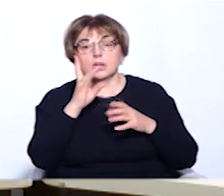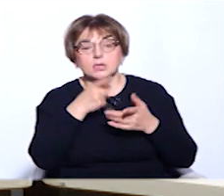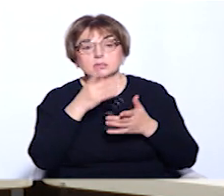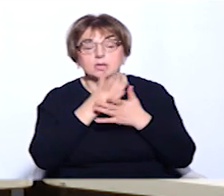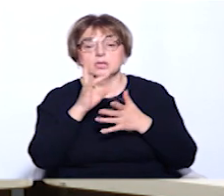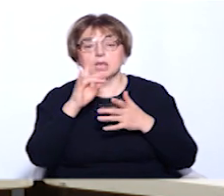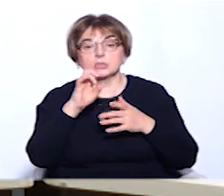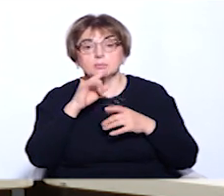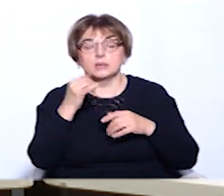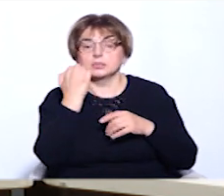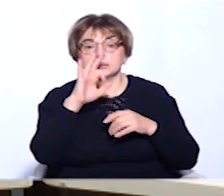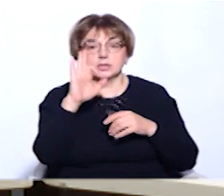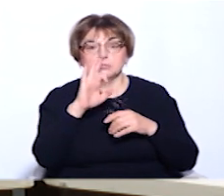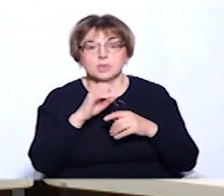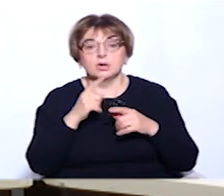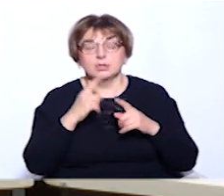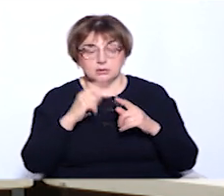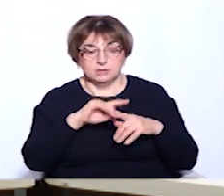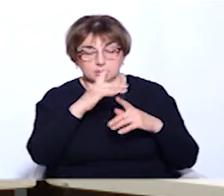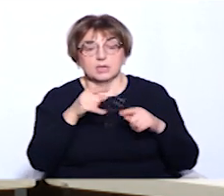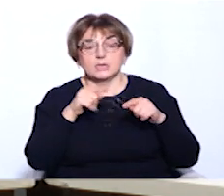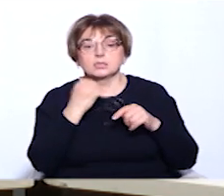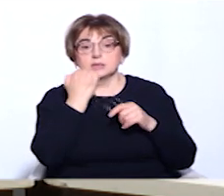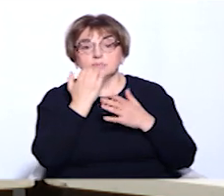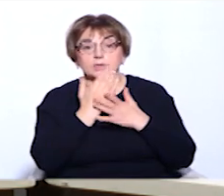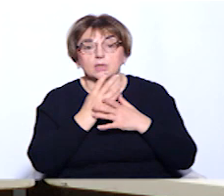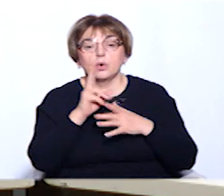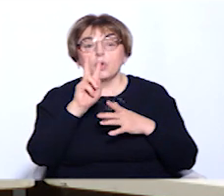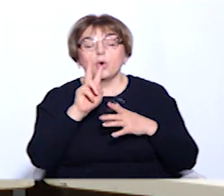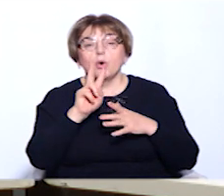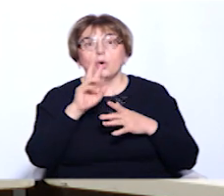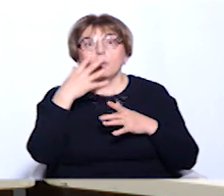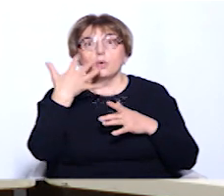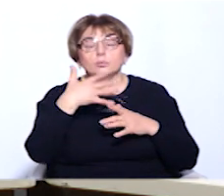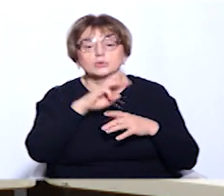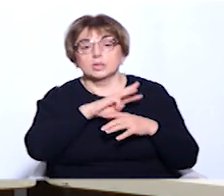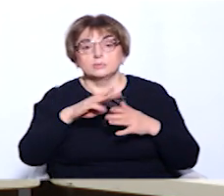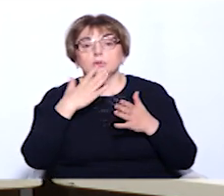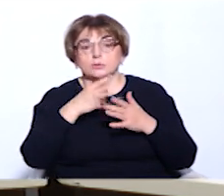ნაწილი ნივთიერებებისა და დღესდღეობის ეს ნივთიერებები არის დაახლოებით 50 მილიონზე მეტი,